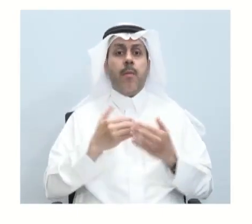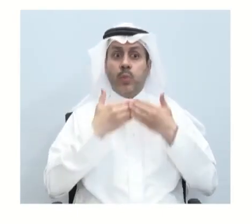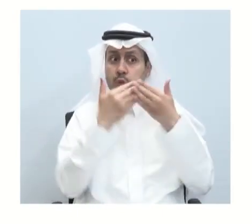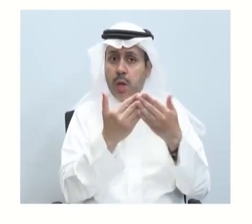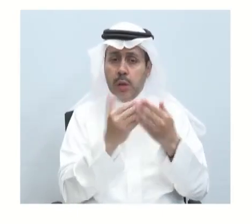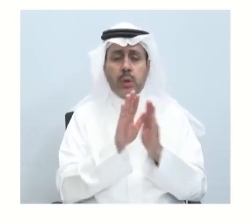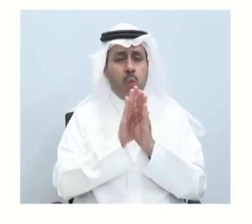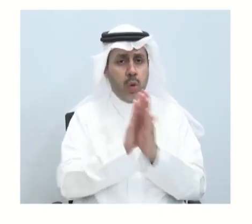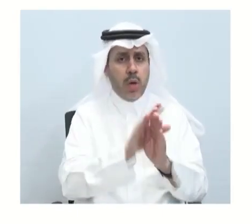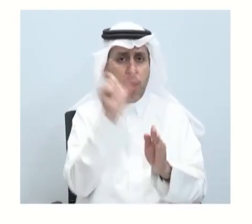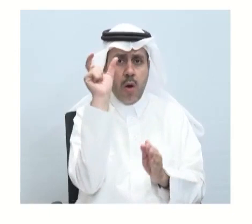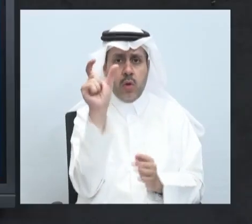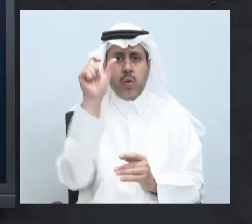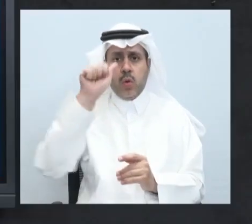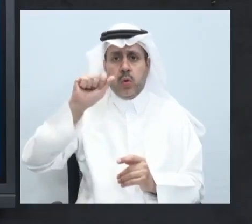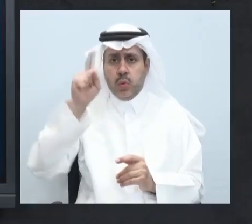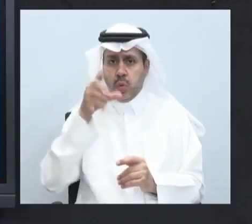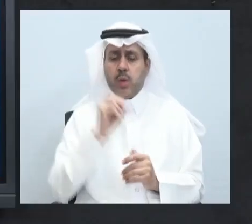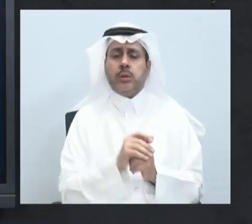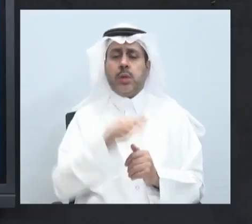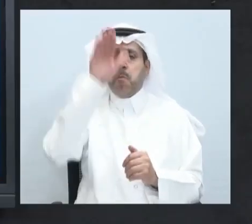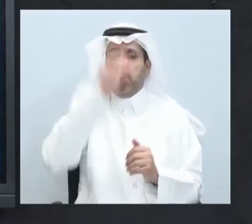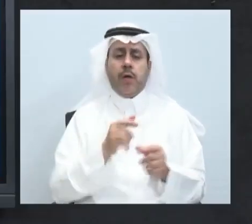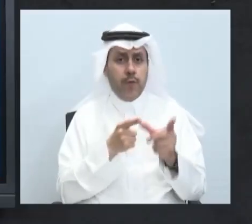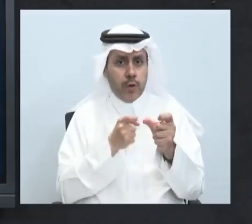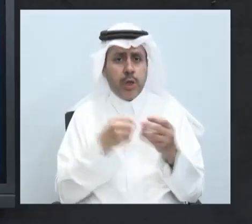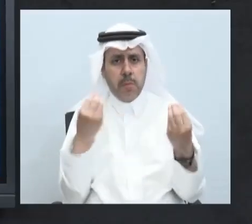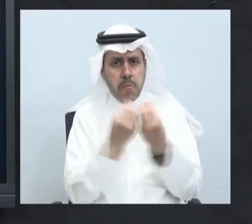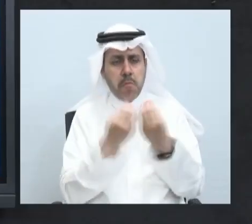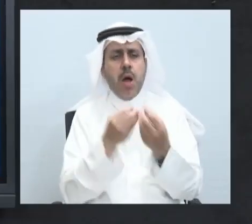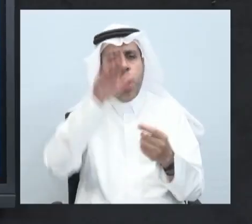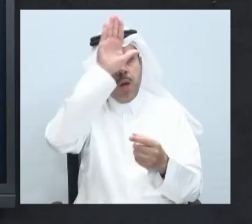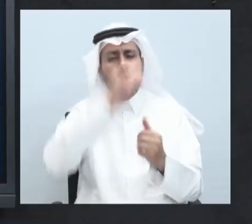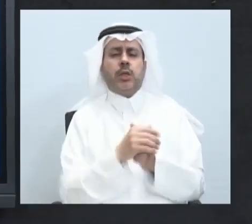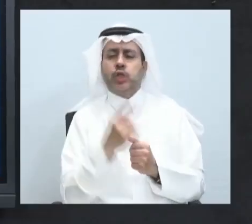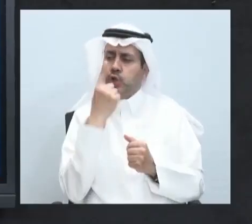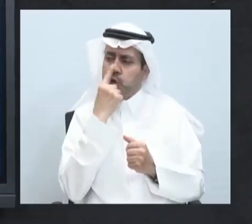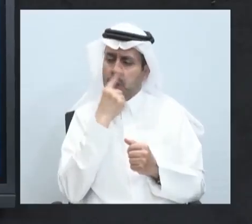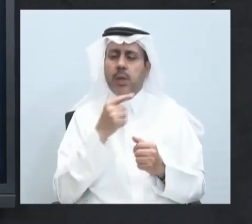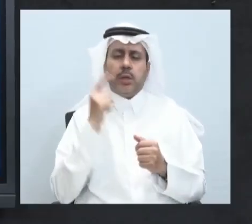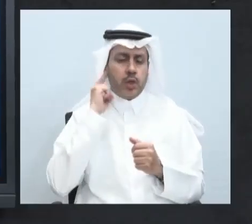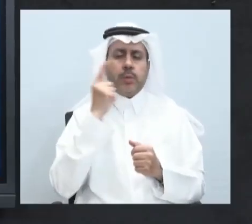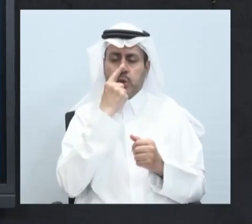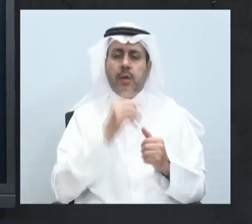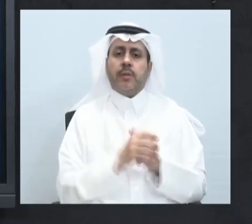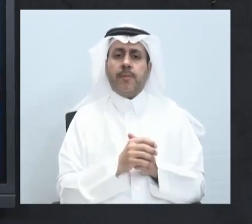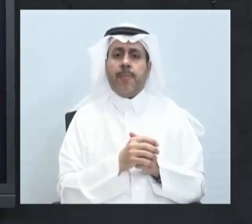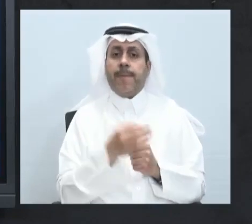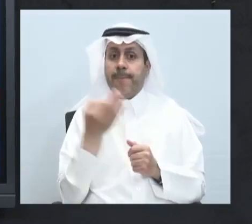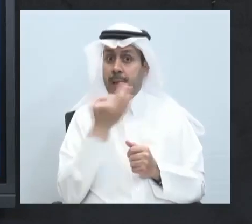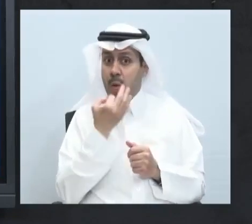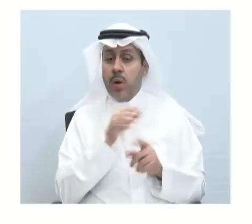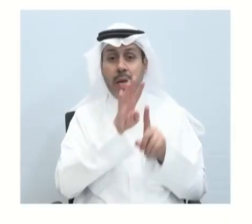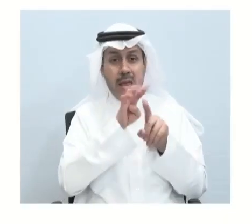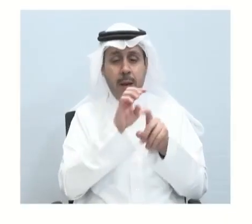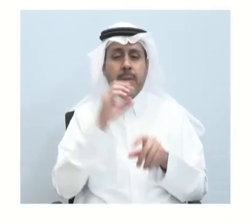والطاعه انك تكون معه في نصرته وفي الجهاد معه فان هذا من السمع والطاعه لذلك يقول الامام الطحاوي رحمه